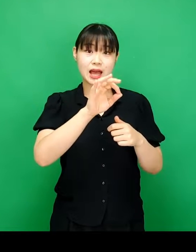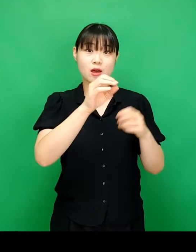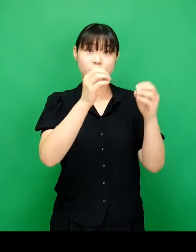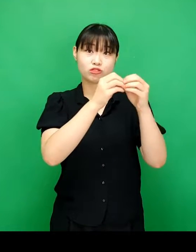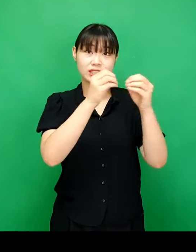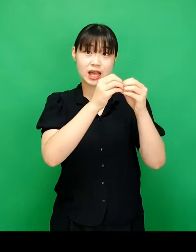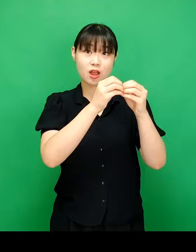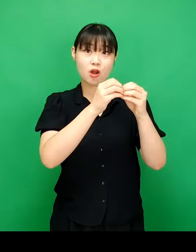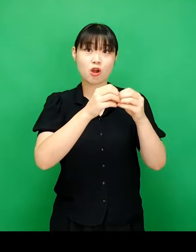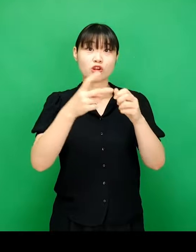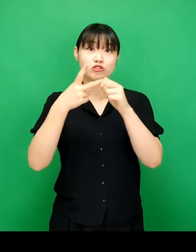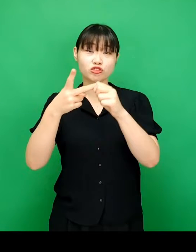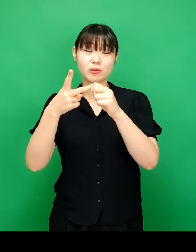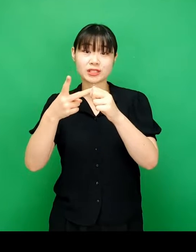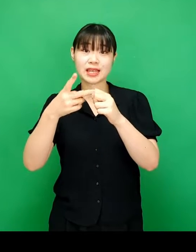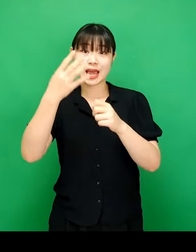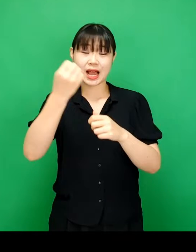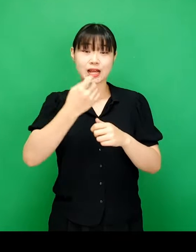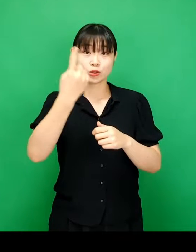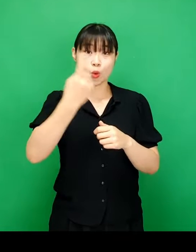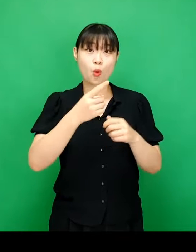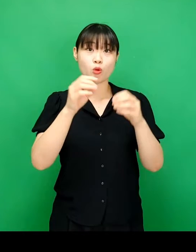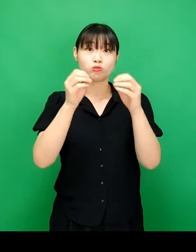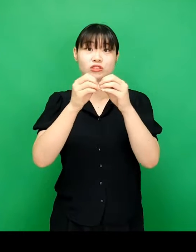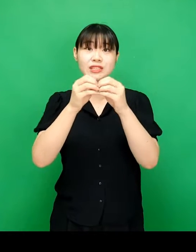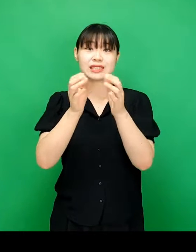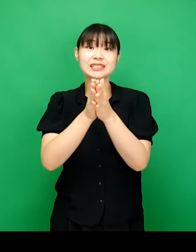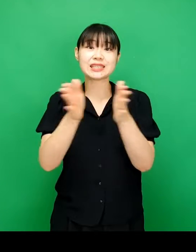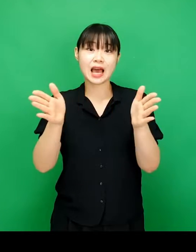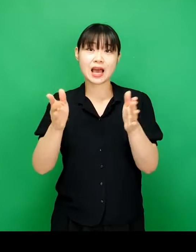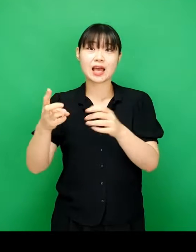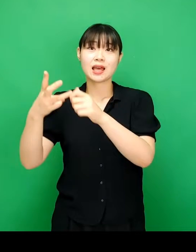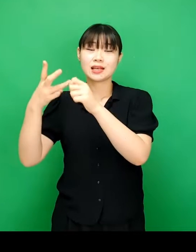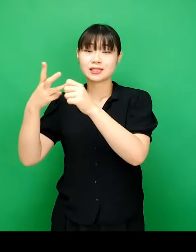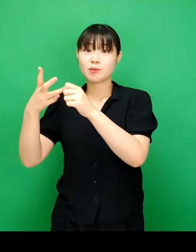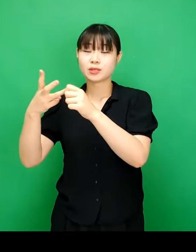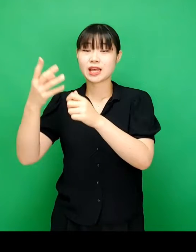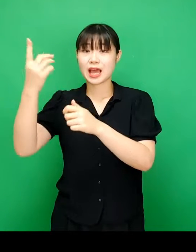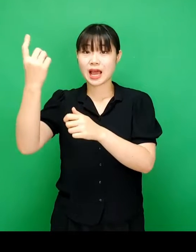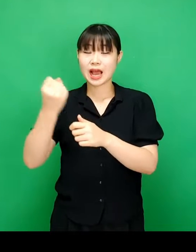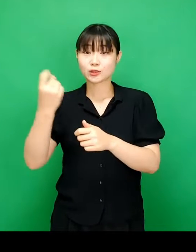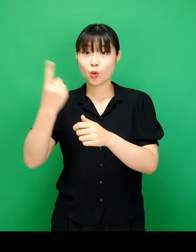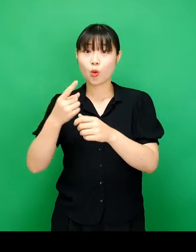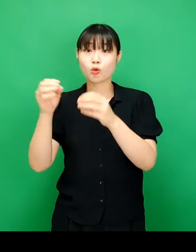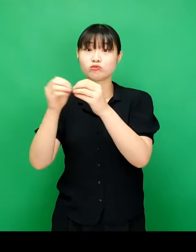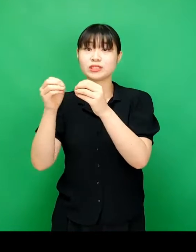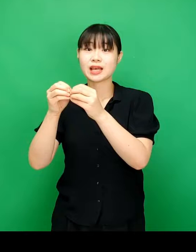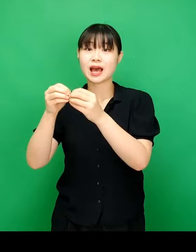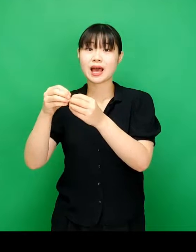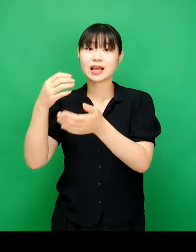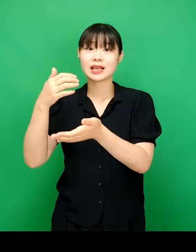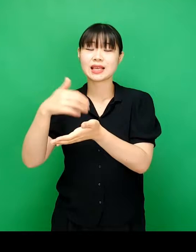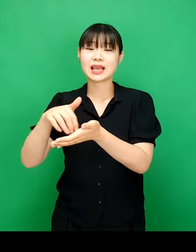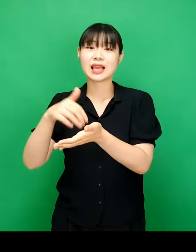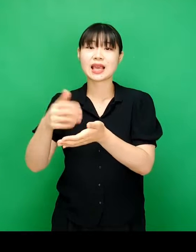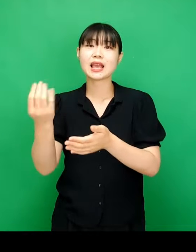대상 문자열, 두 번째는 가져올 문자열의 시작 지점, 세 번째는 가져올 문자의